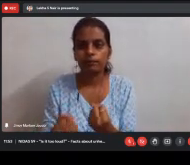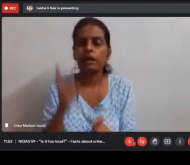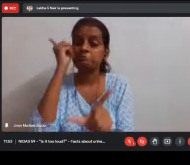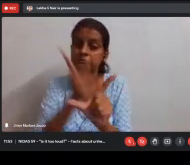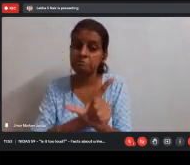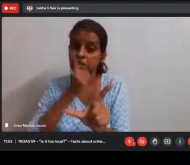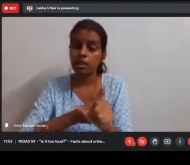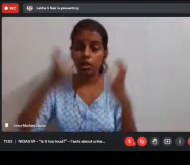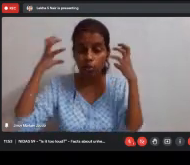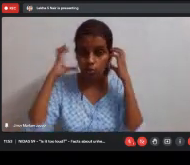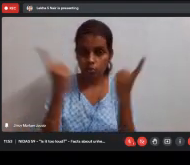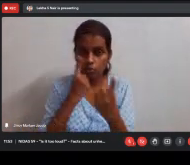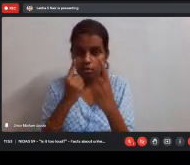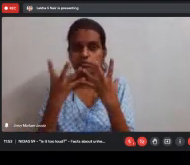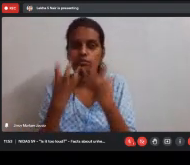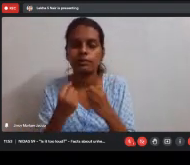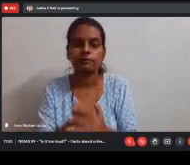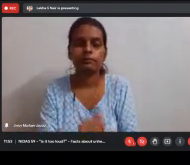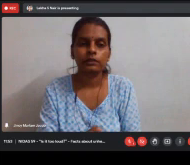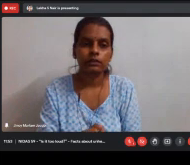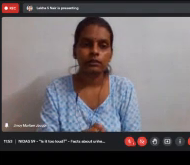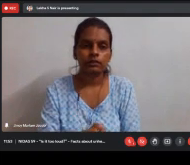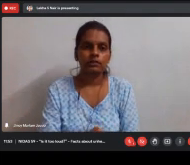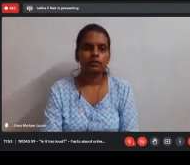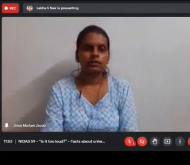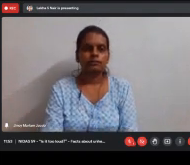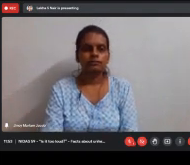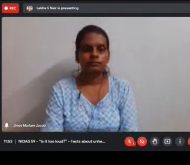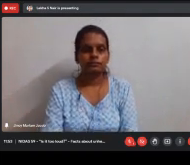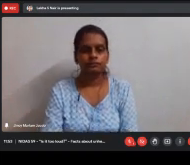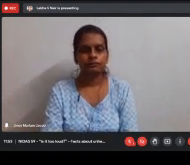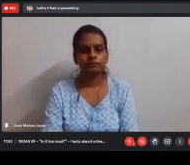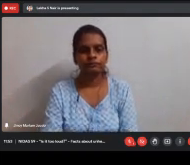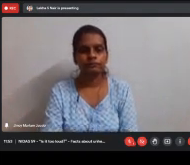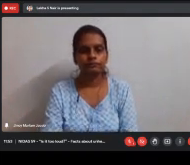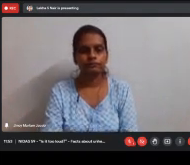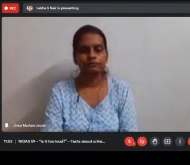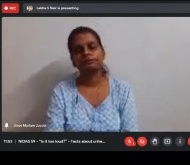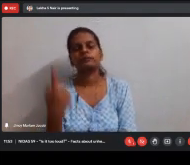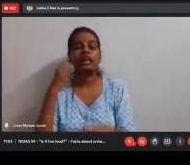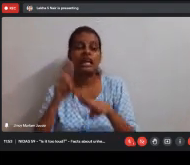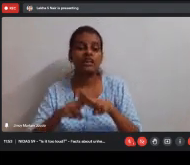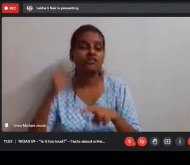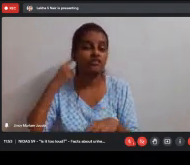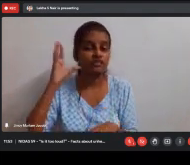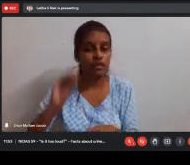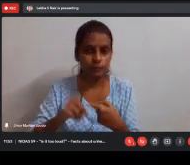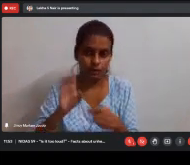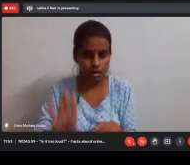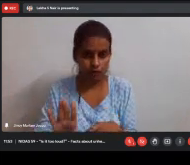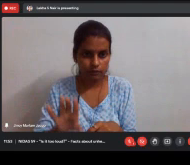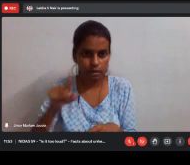ഇയർ പ്രൊട്ടക്റ്റീവ് ഡിവൈസസ് ഊരി മാറ്റാൻ പാടില്ല. കൃത്യമായിട്ടുള്ള പരിശോധന, അതായത് റെഗുലർ ഫോളോ അപ്പ് ഓഡിയോഗ്രാമിൽ